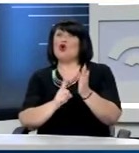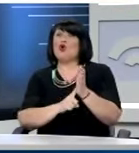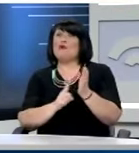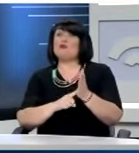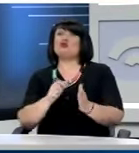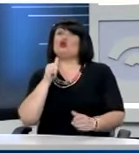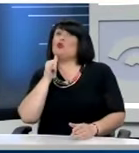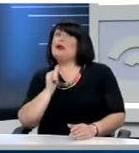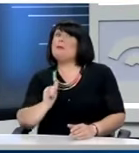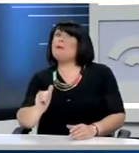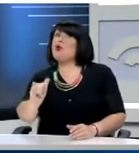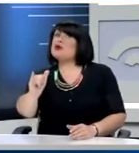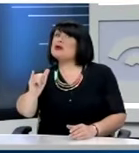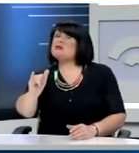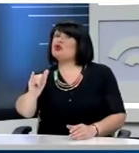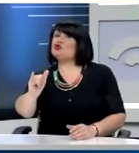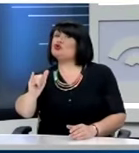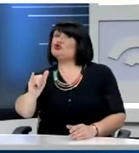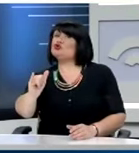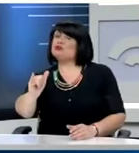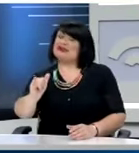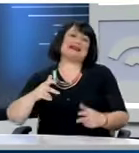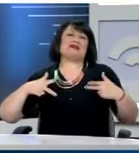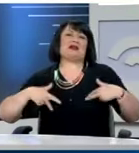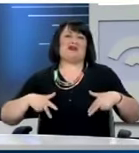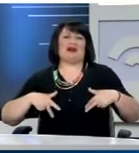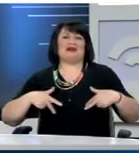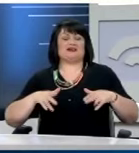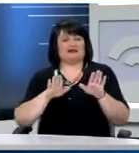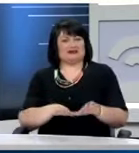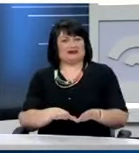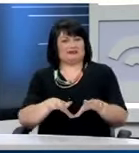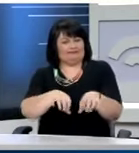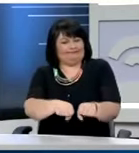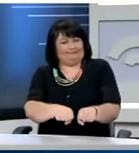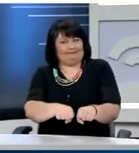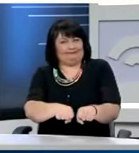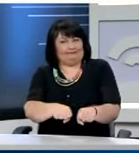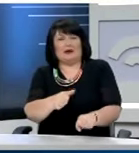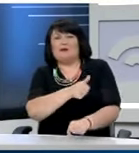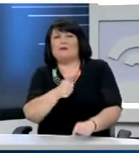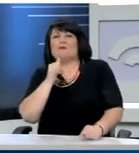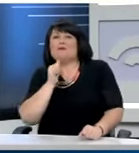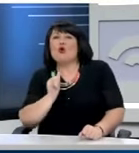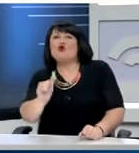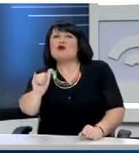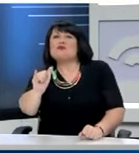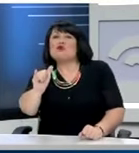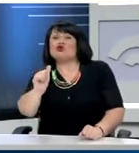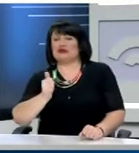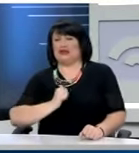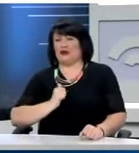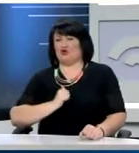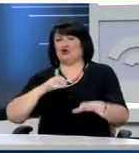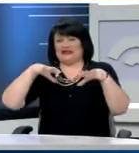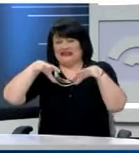ο μόνιμος κάτοικος της εκτελεστικής εξουσίας. Ο μόνιμος ιδιοκτήτης είναι ο ελληνικός λαός και μας